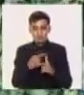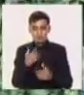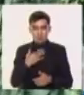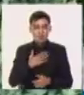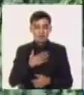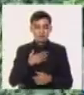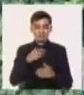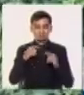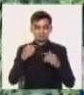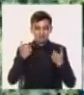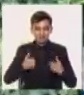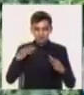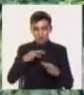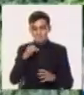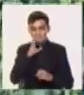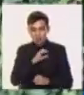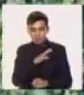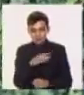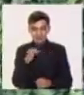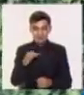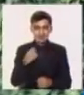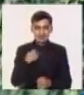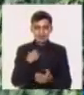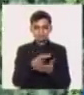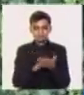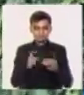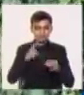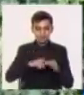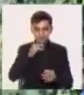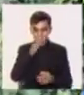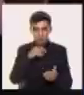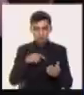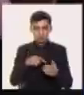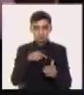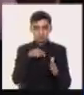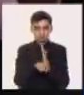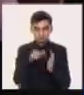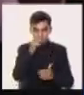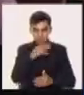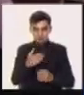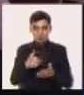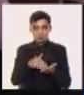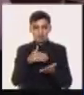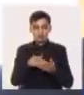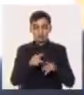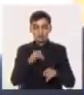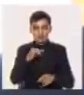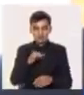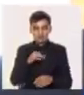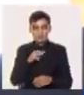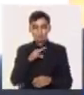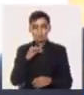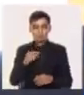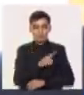персональные данные. И я не могу там теперь зарегистрироваться просто в принципе. Тем временем разработчики медицинской информационной